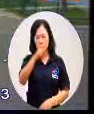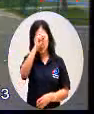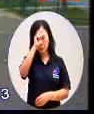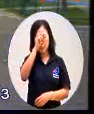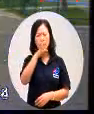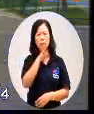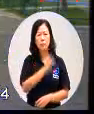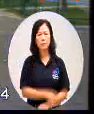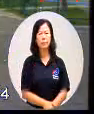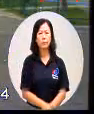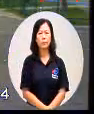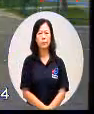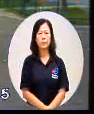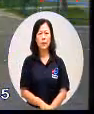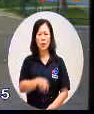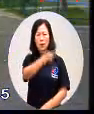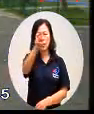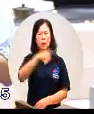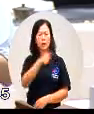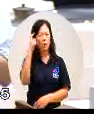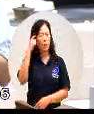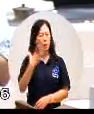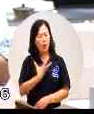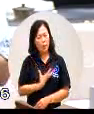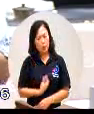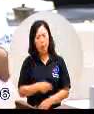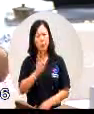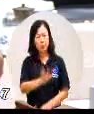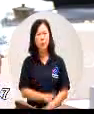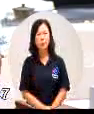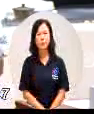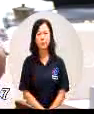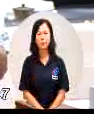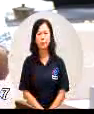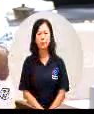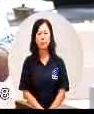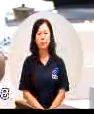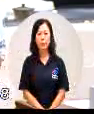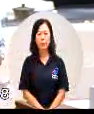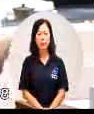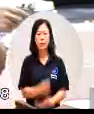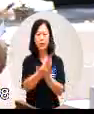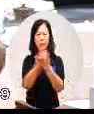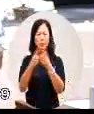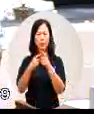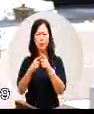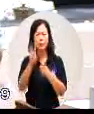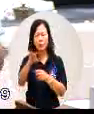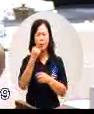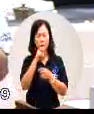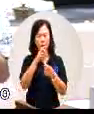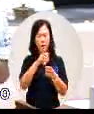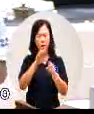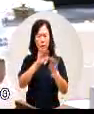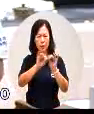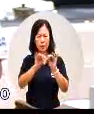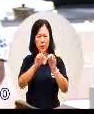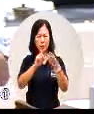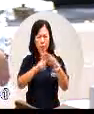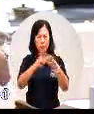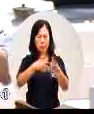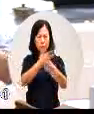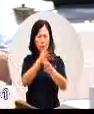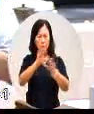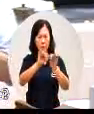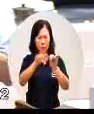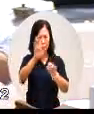讲这，看得真的很心酸。我们乡亲地主提供那么多的土地，只